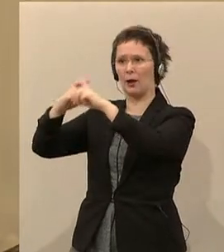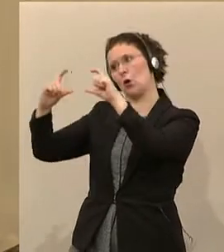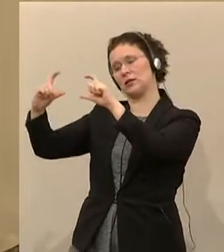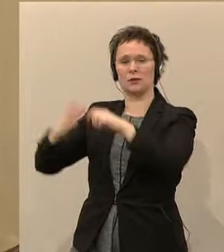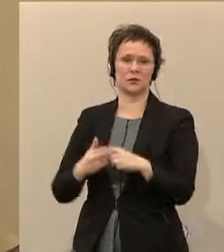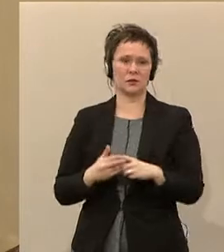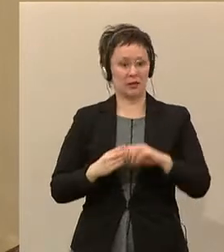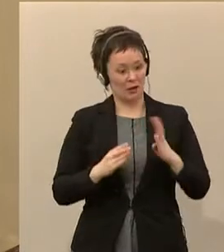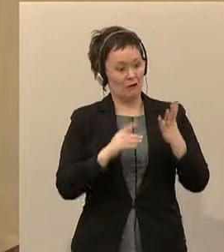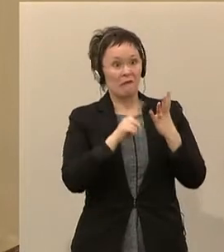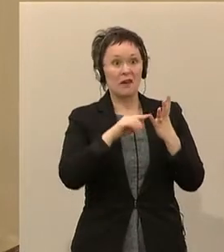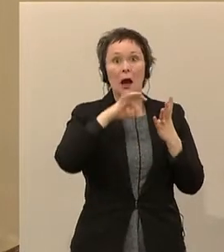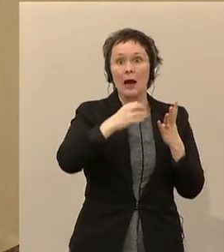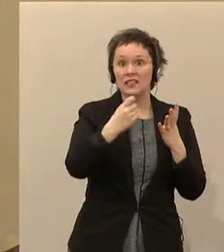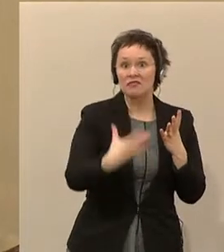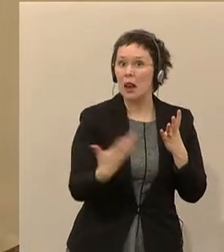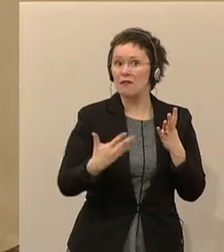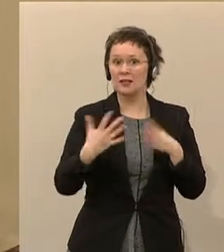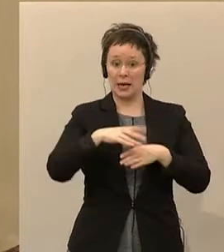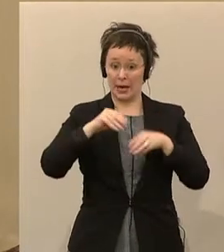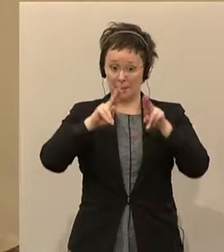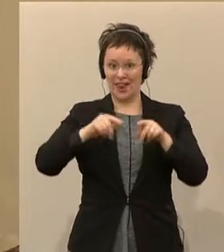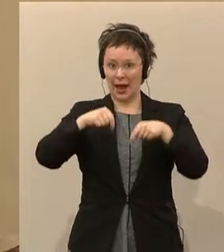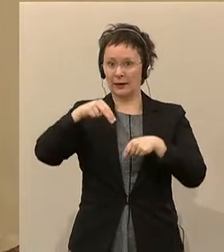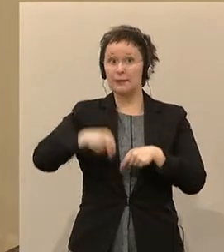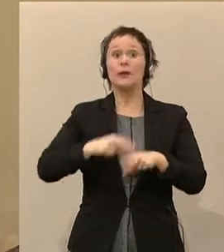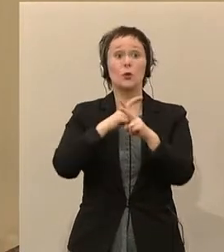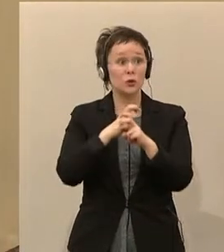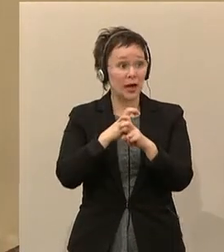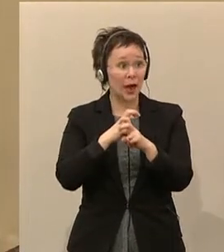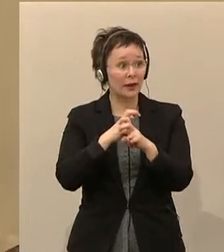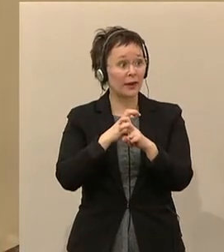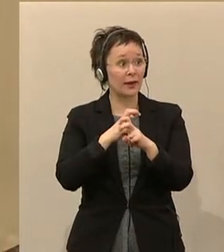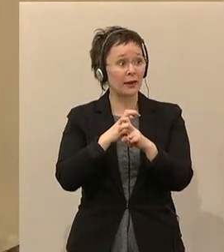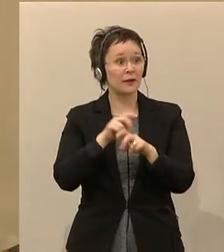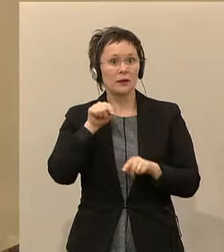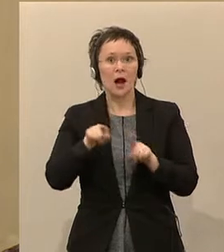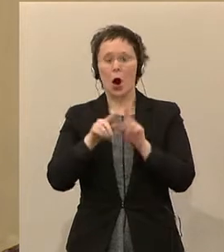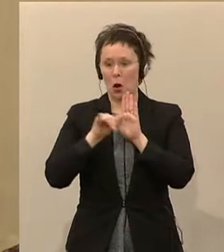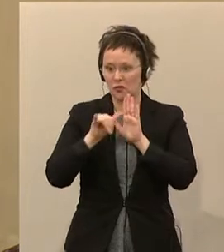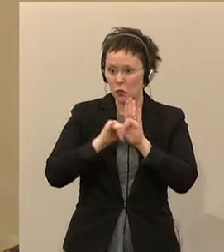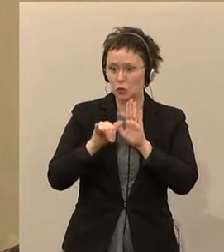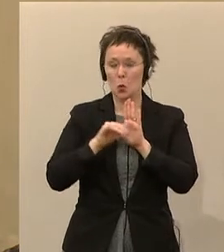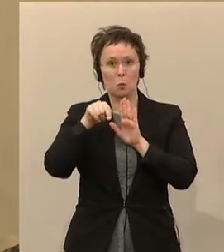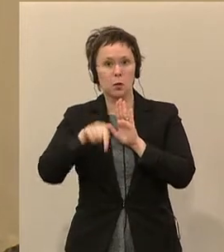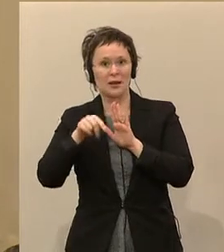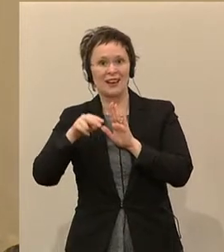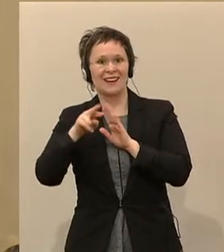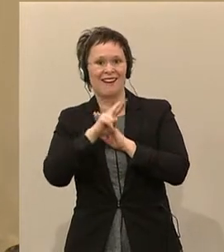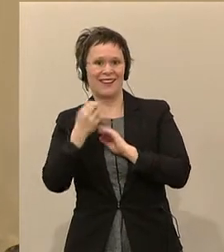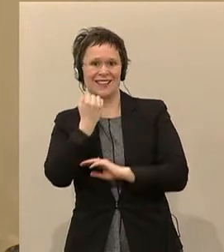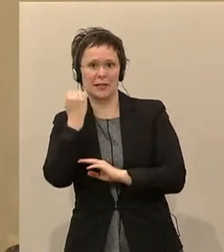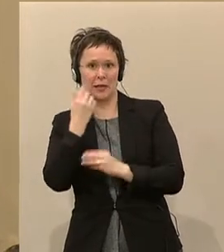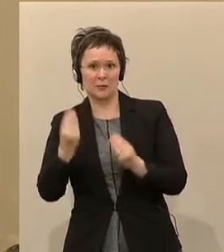Nummer 4. Ein FPÖ-Gemeinderat aus Niederösterreich liked ein Lied einer Rechtsrockband auf YouTube. Einzelfall Nummer 5. Ein